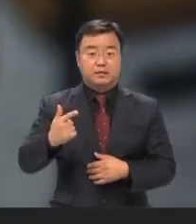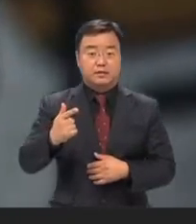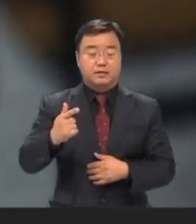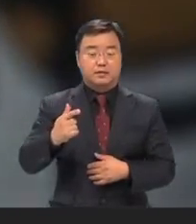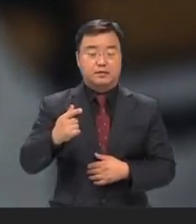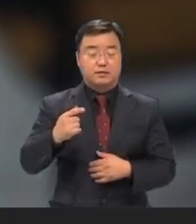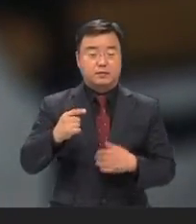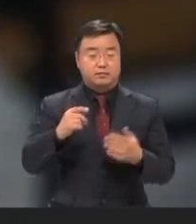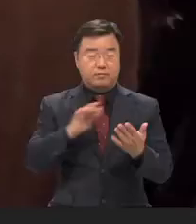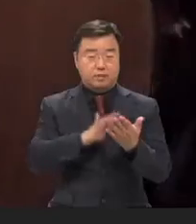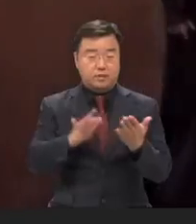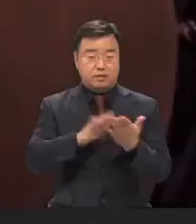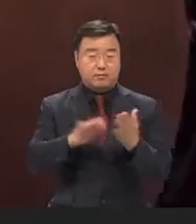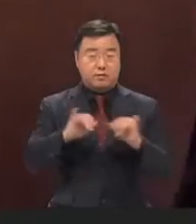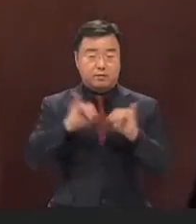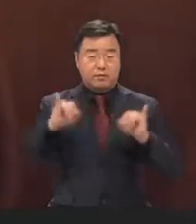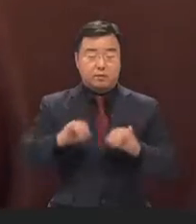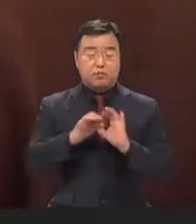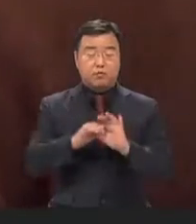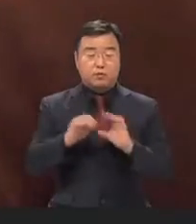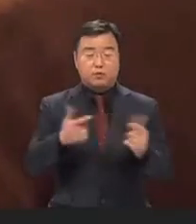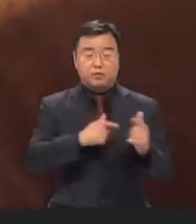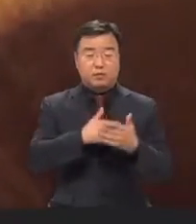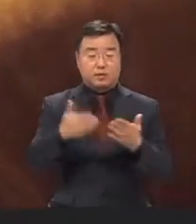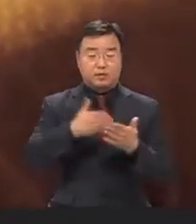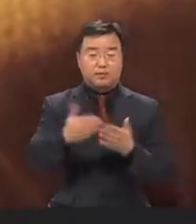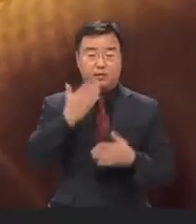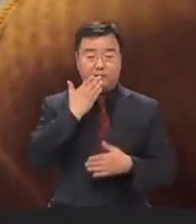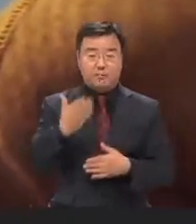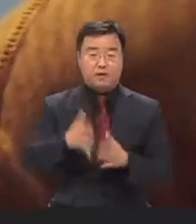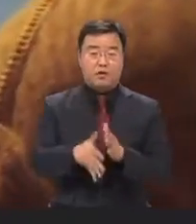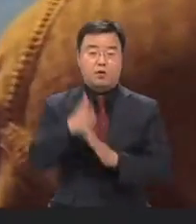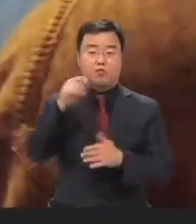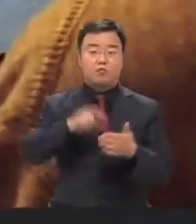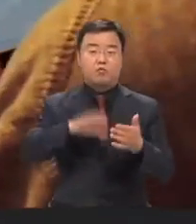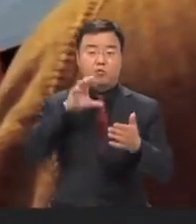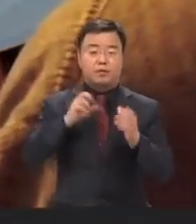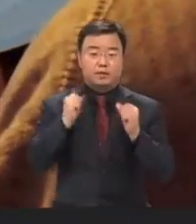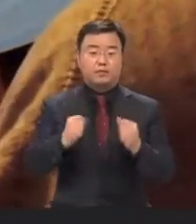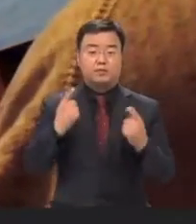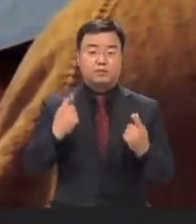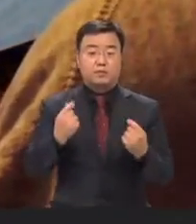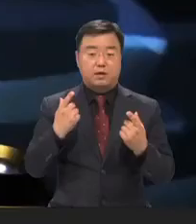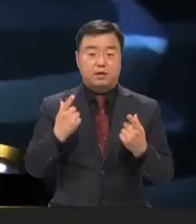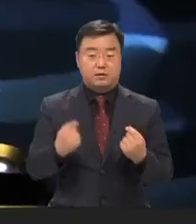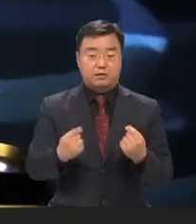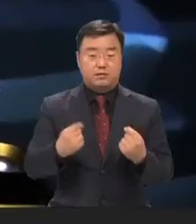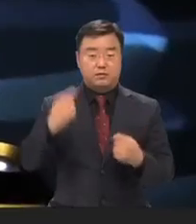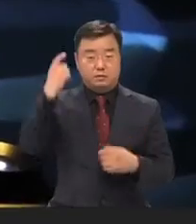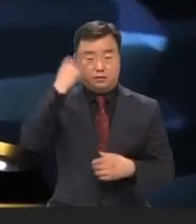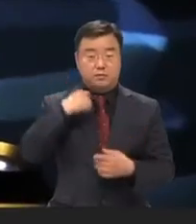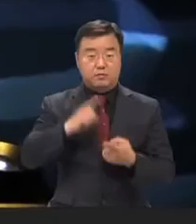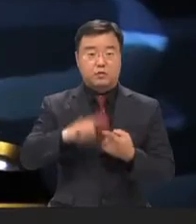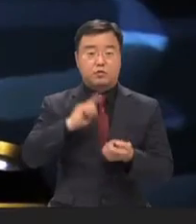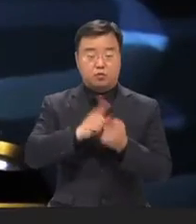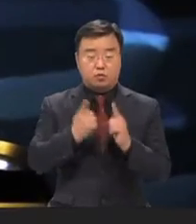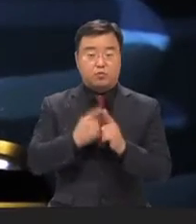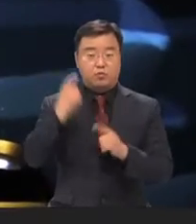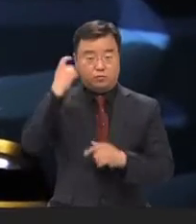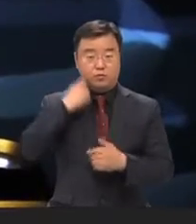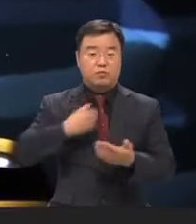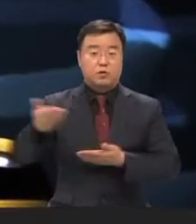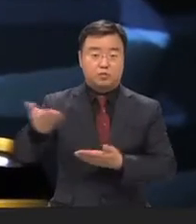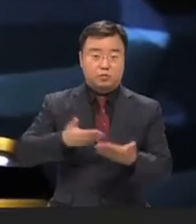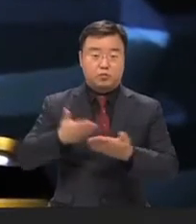그림을 그리는데요. 실제 건물 안에 들어와 있는 듯 실감나는 가상현실 속에 서로 의견을 교류하며